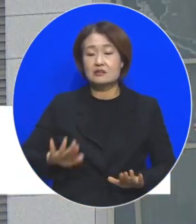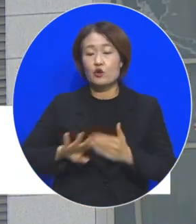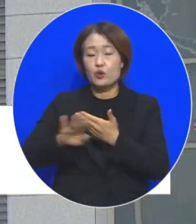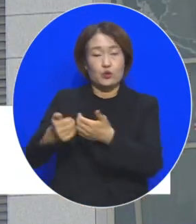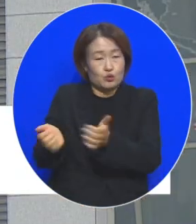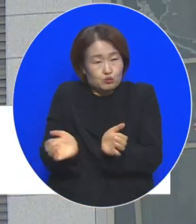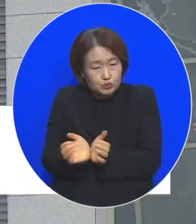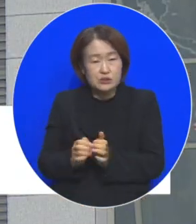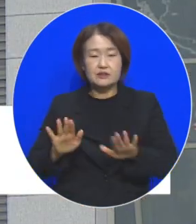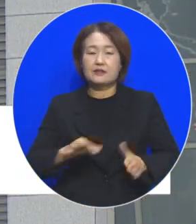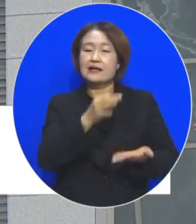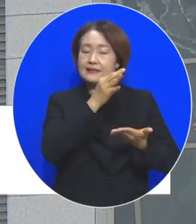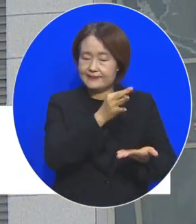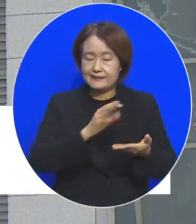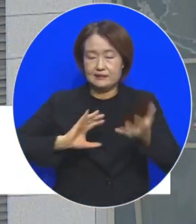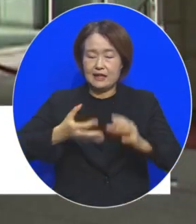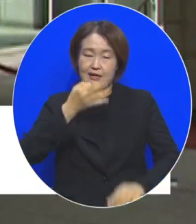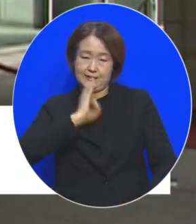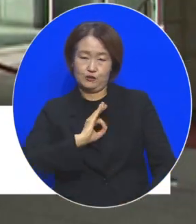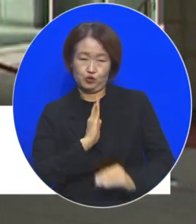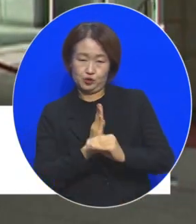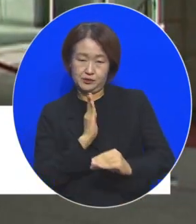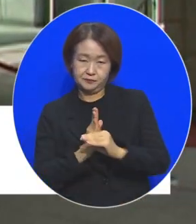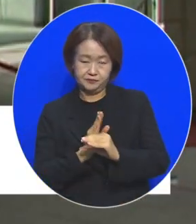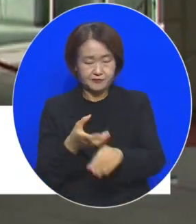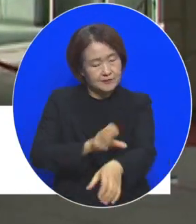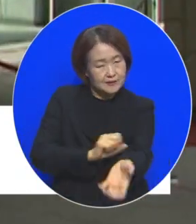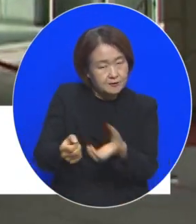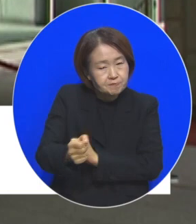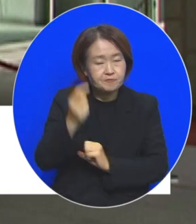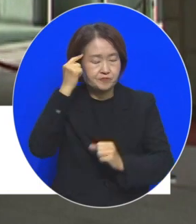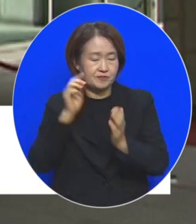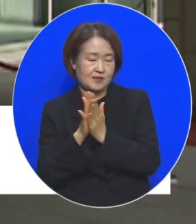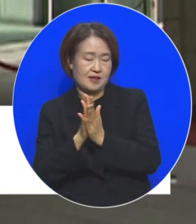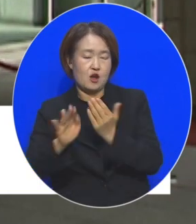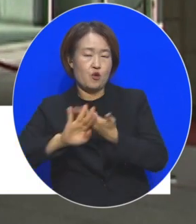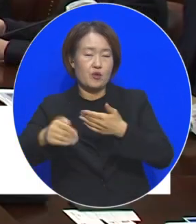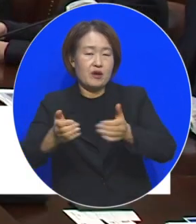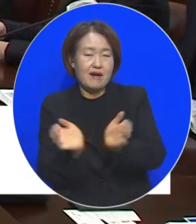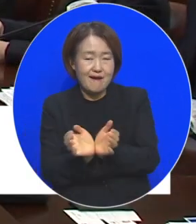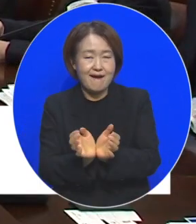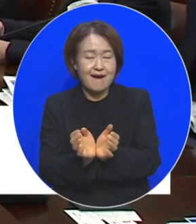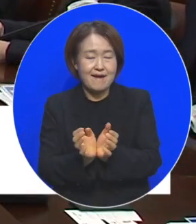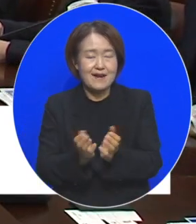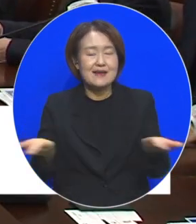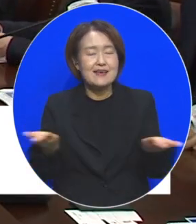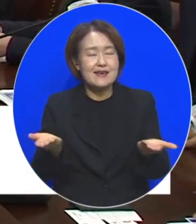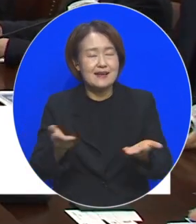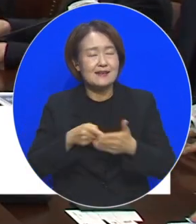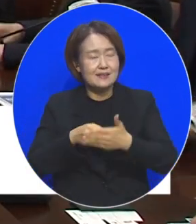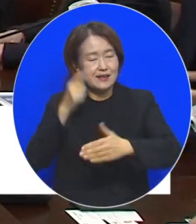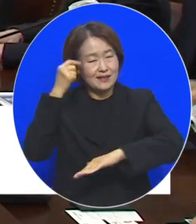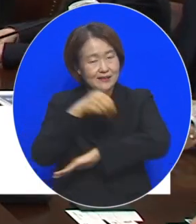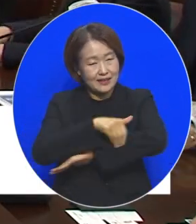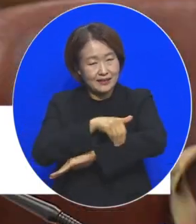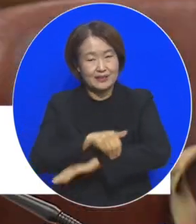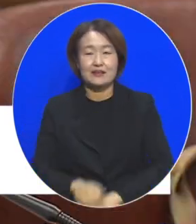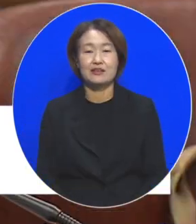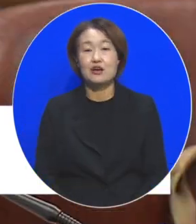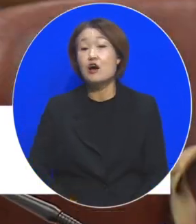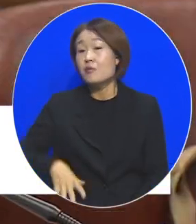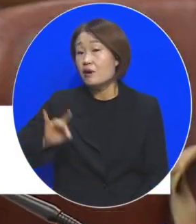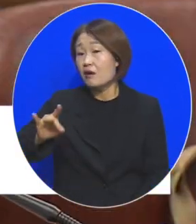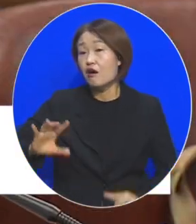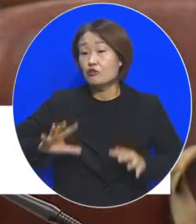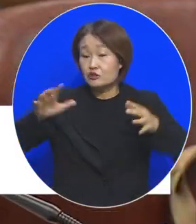올해 가치와 국익을 중시하는 능동적 외교를 추진하기로 했습니다 먼저 인텔 전략을 시행해